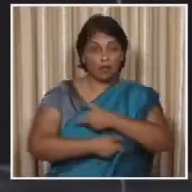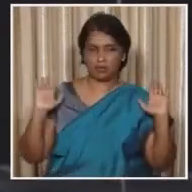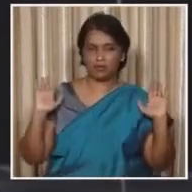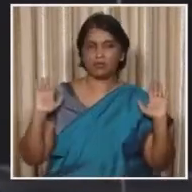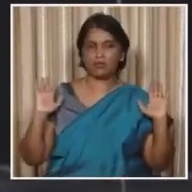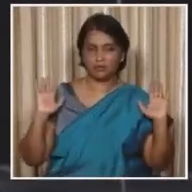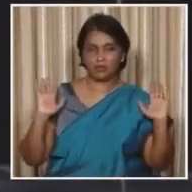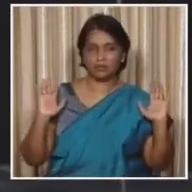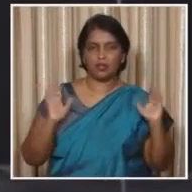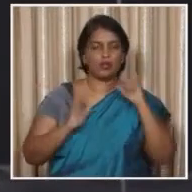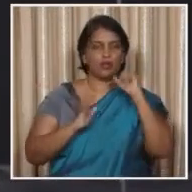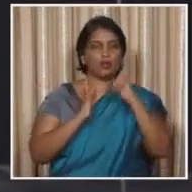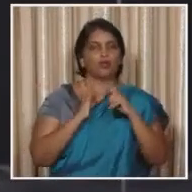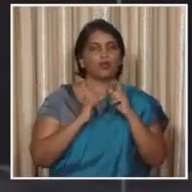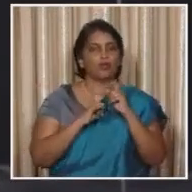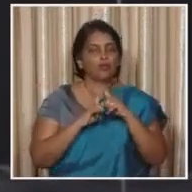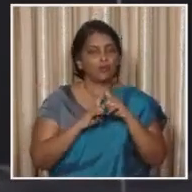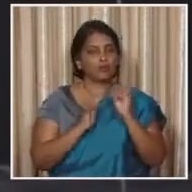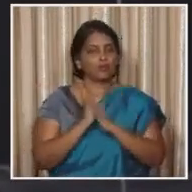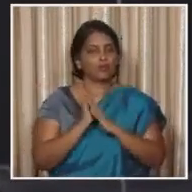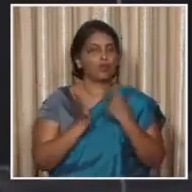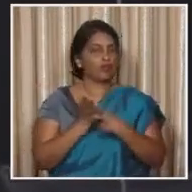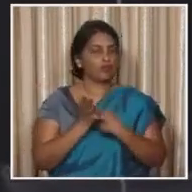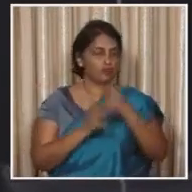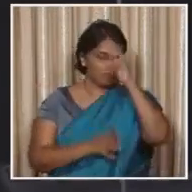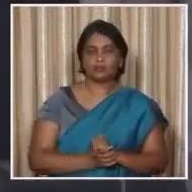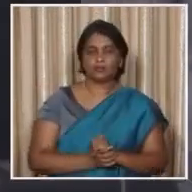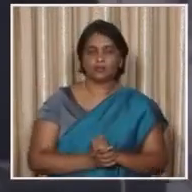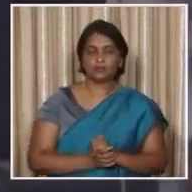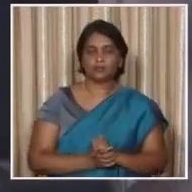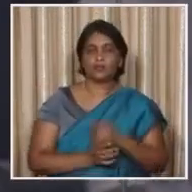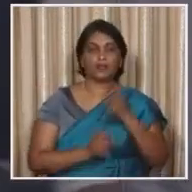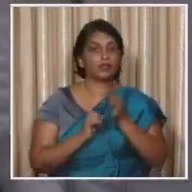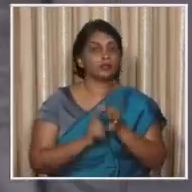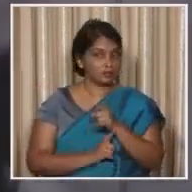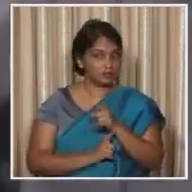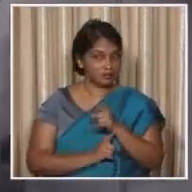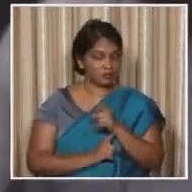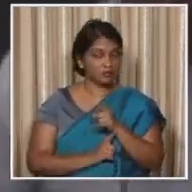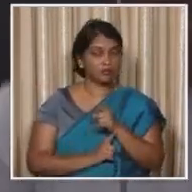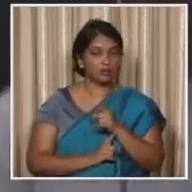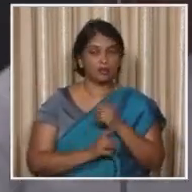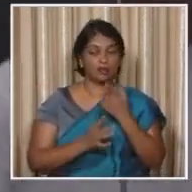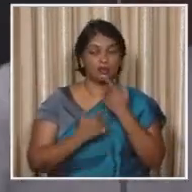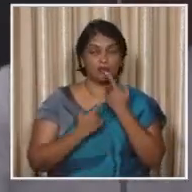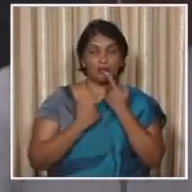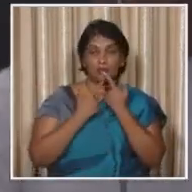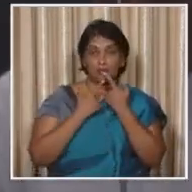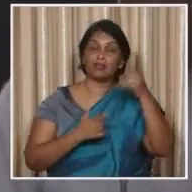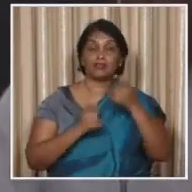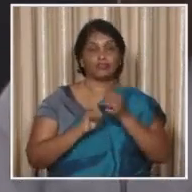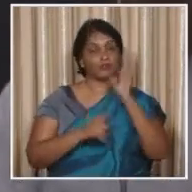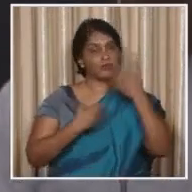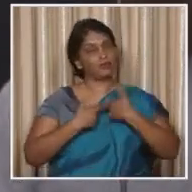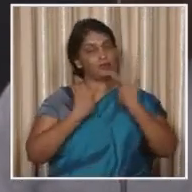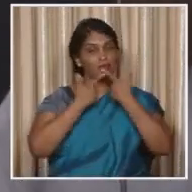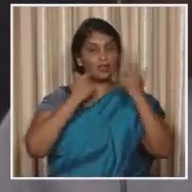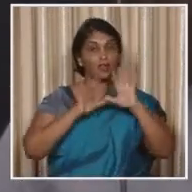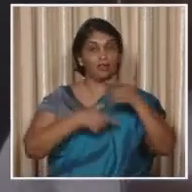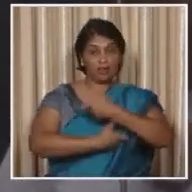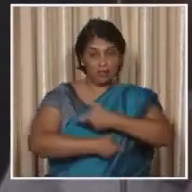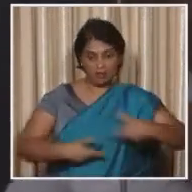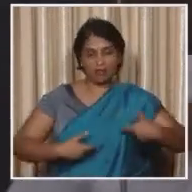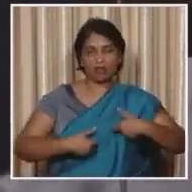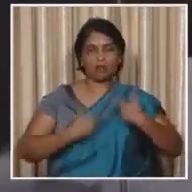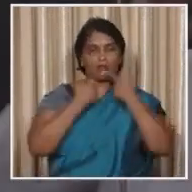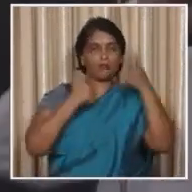පුළුවන් වෙන්නුවර දැන් කෝප් කමිටුවේ සභාපතිකමට රෝහිත අබේගුණවර්ධන මැතිතුමා දැම්මා ඒ සභාපතිකම කමෙන් බබලෙන්නේ එතුමට පුළුවන් වෙයි හැබැයි සභාපතිකම